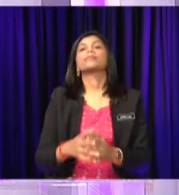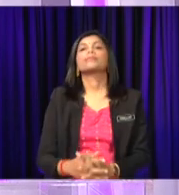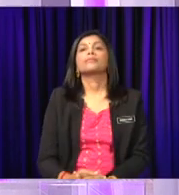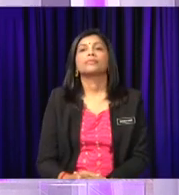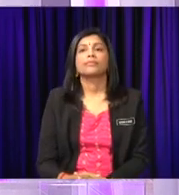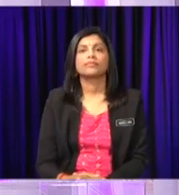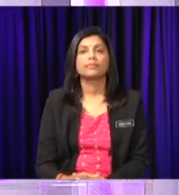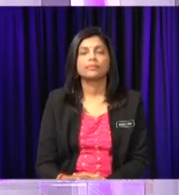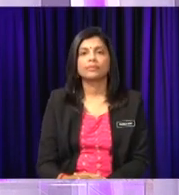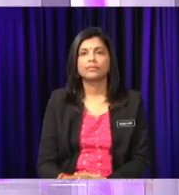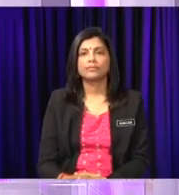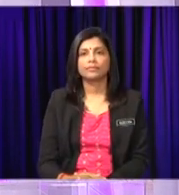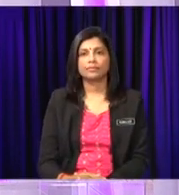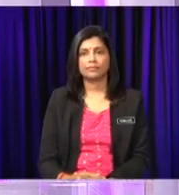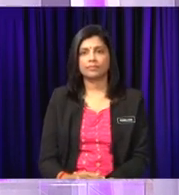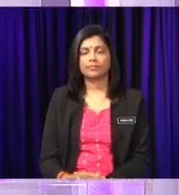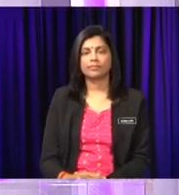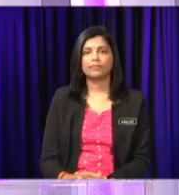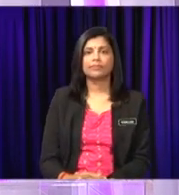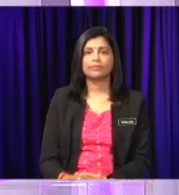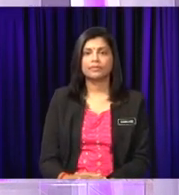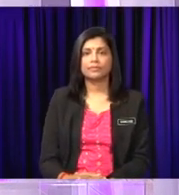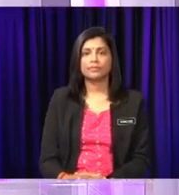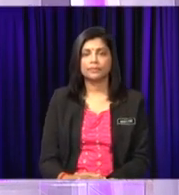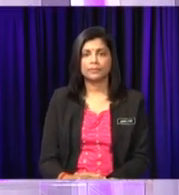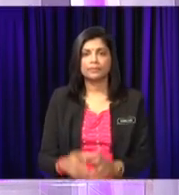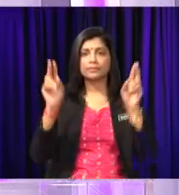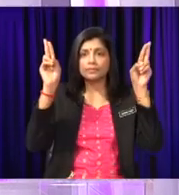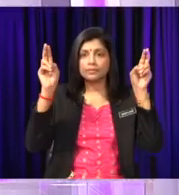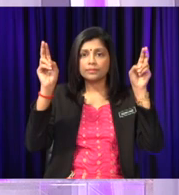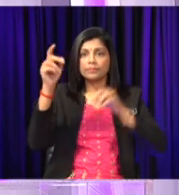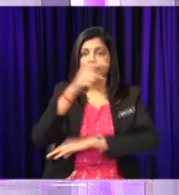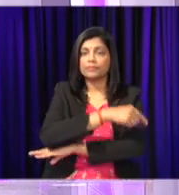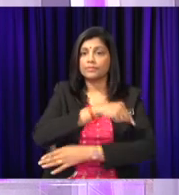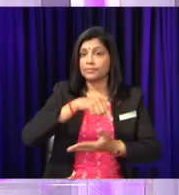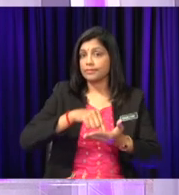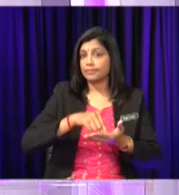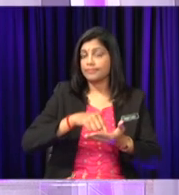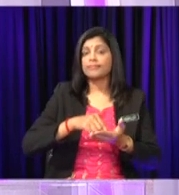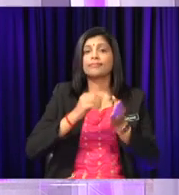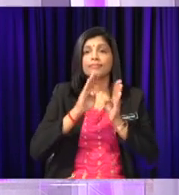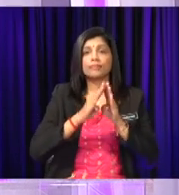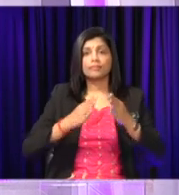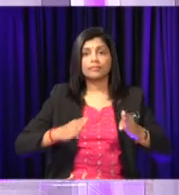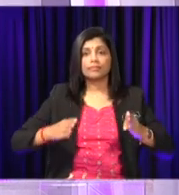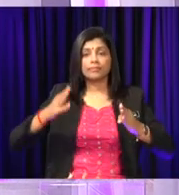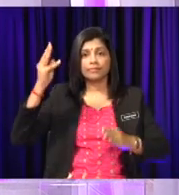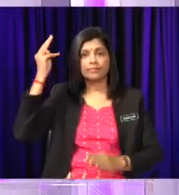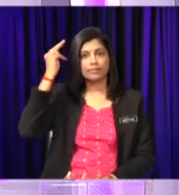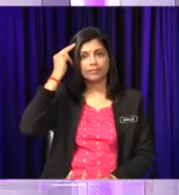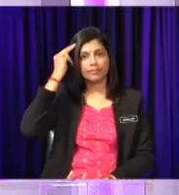hari ini kita sama-sama berbicara berbincang soal Bahasa Melayu ternyata 5 kuasa daripada